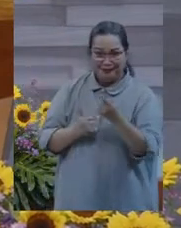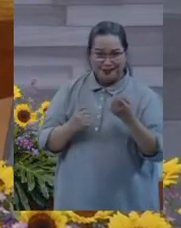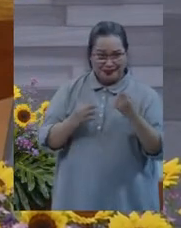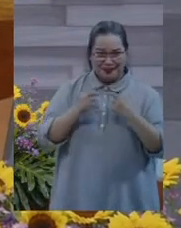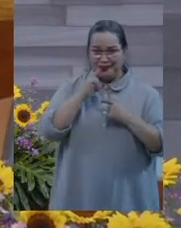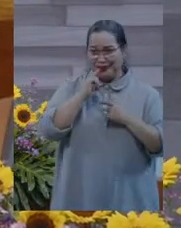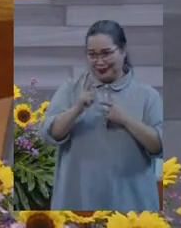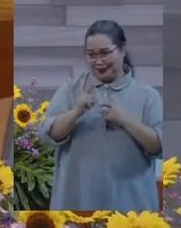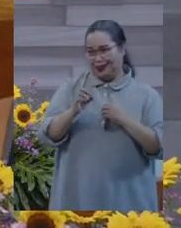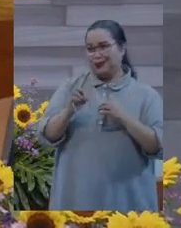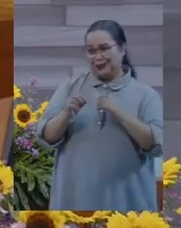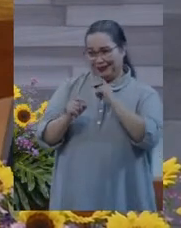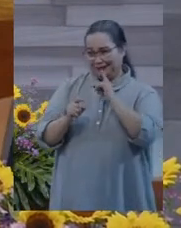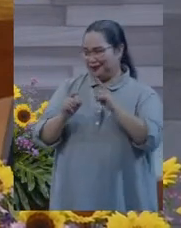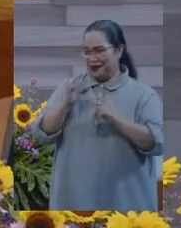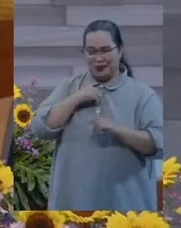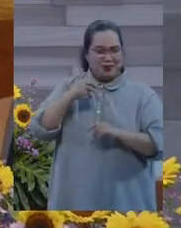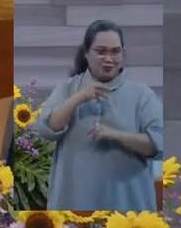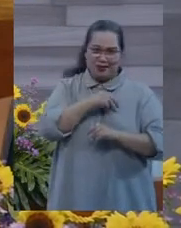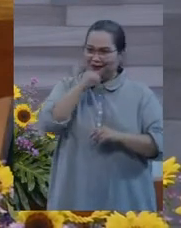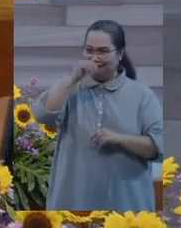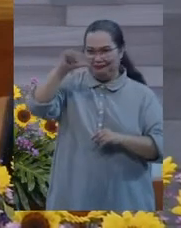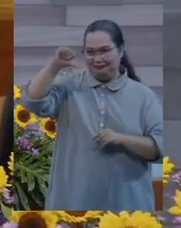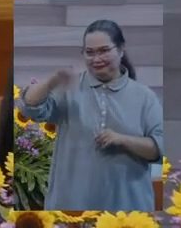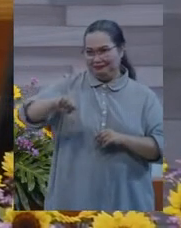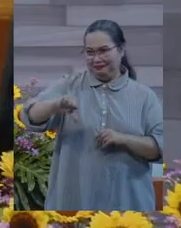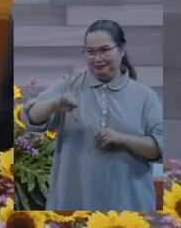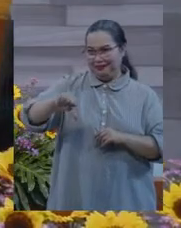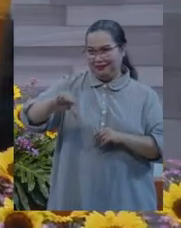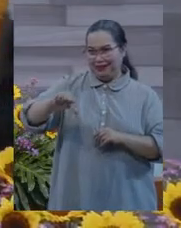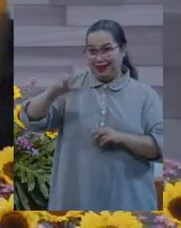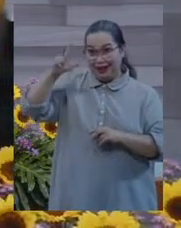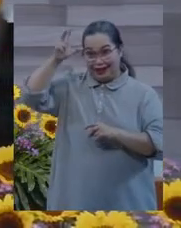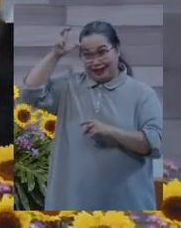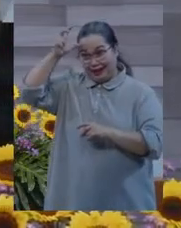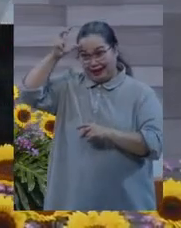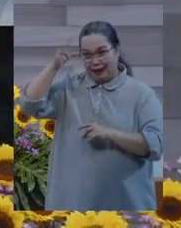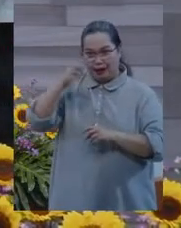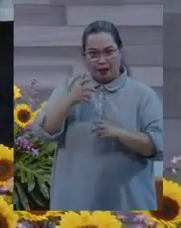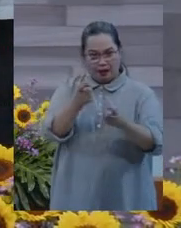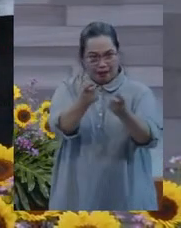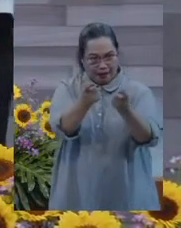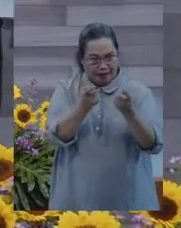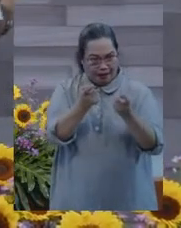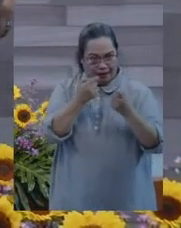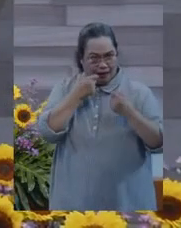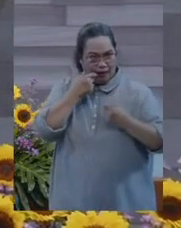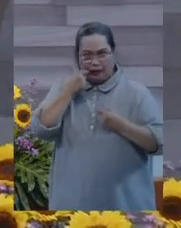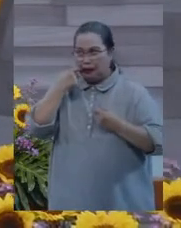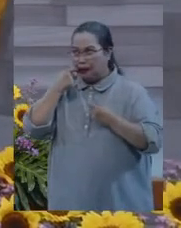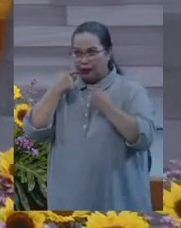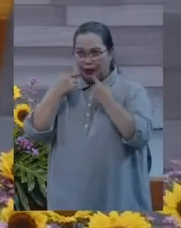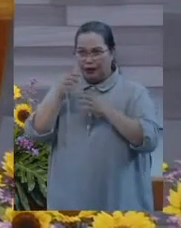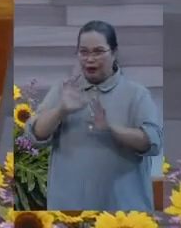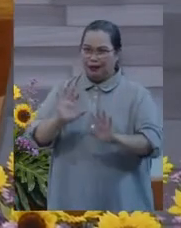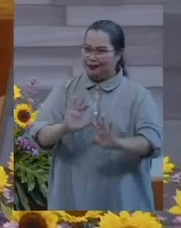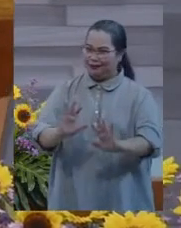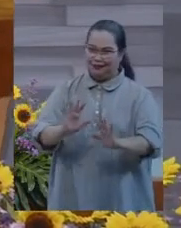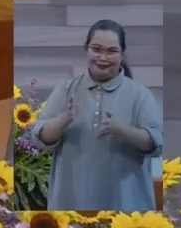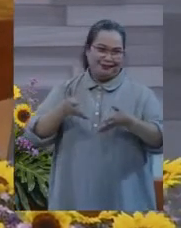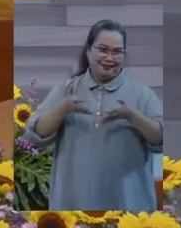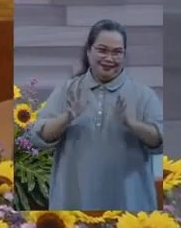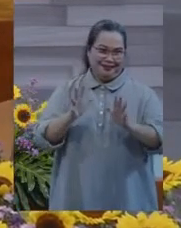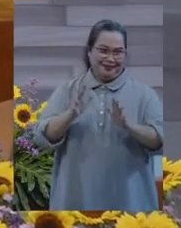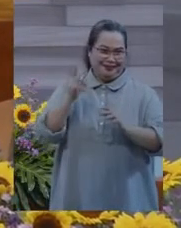na po tayo matatalo. Ang kalaban natin naghahanap na lang ng damay, huwag nating payagan na siya